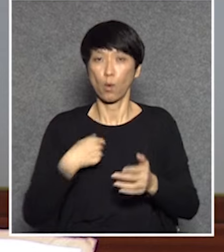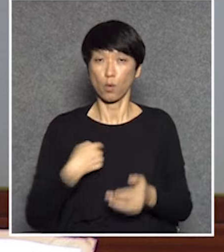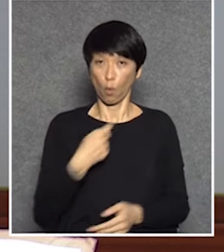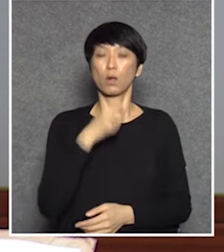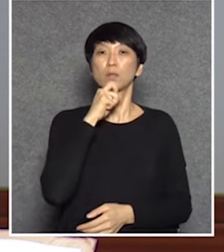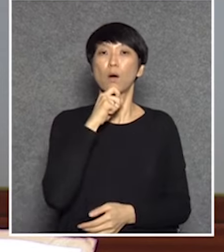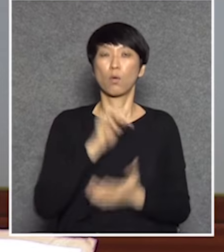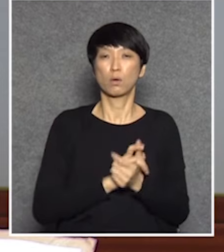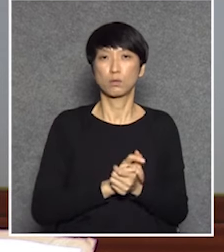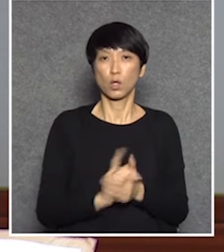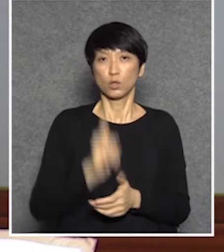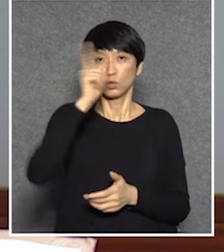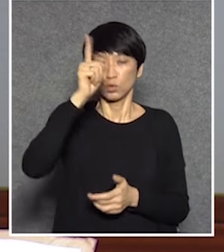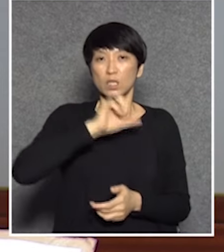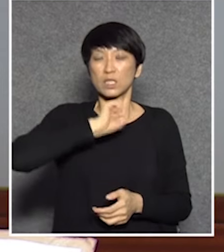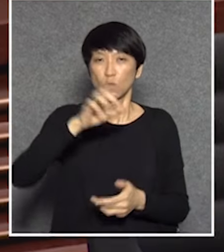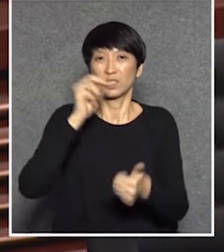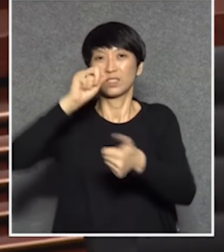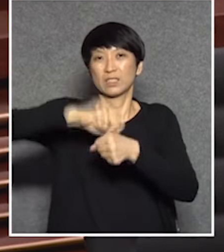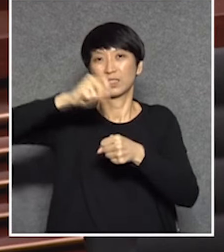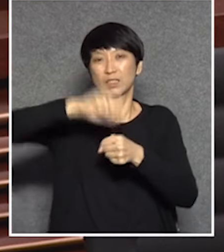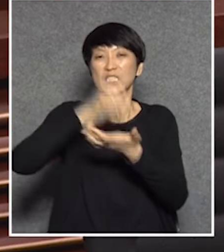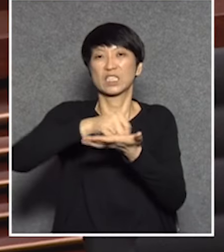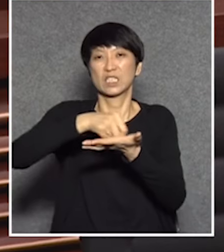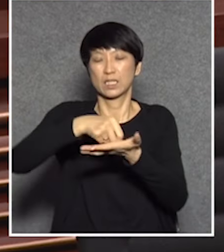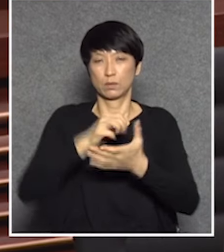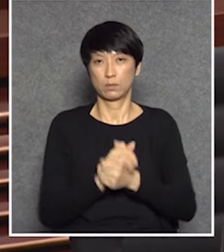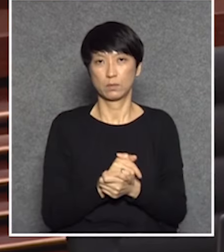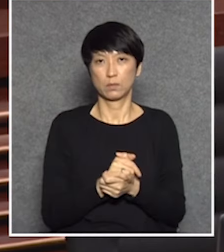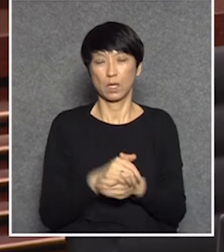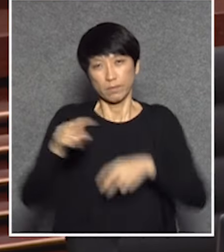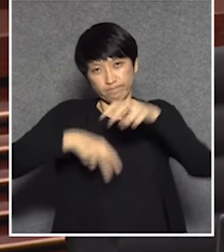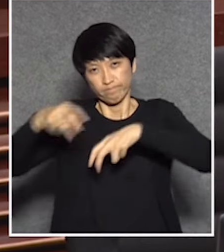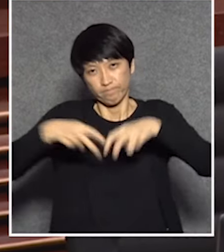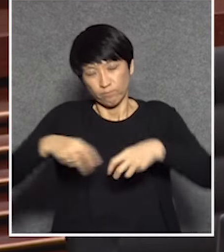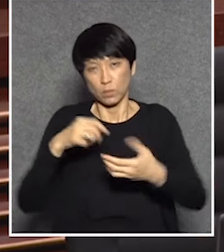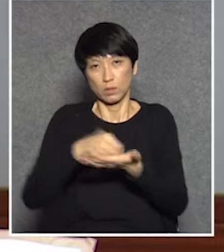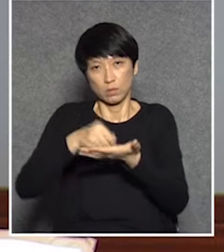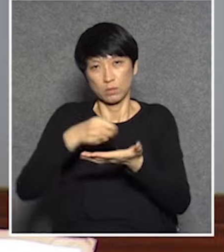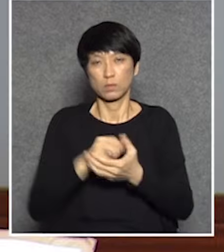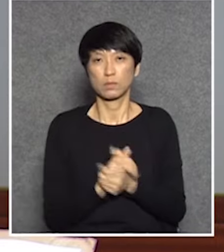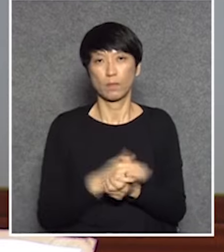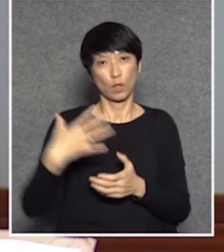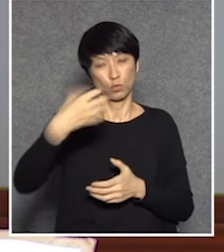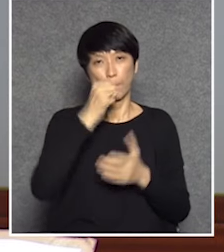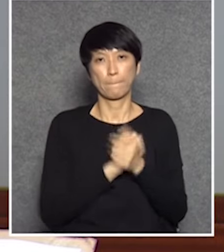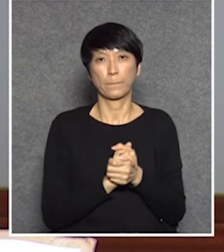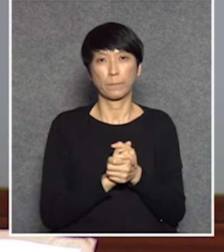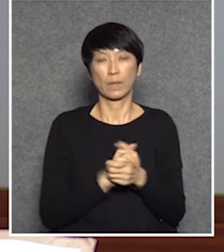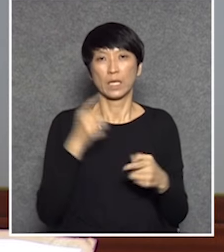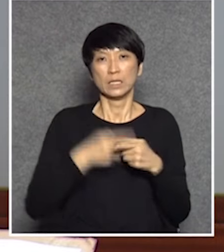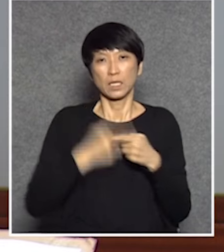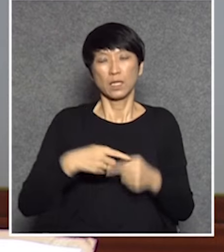快啲翻上去叫佢寫啦，加班啦，阿哥抄下嘢啦，主席，真係慶祝難